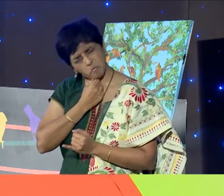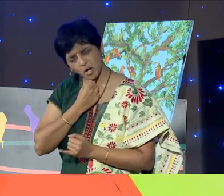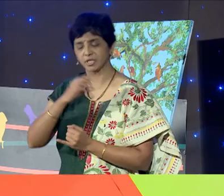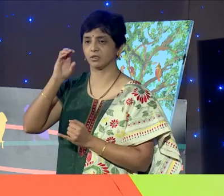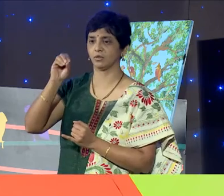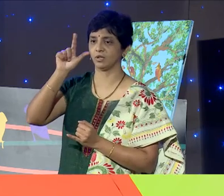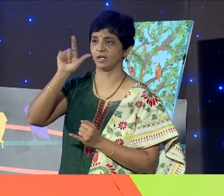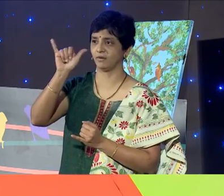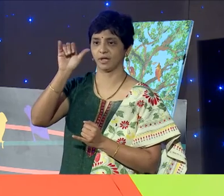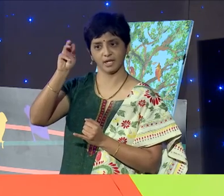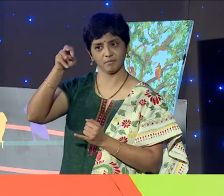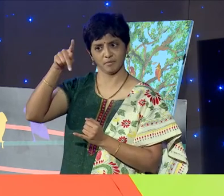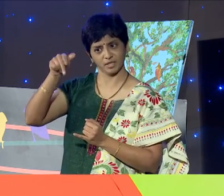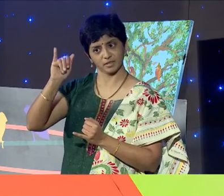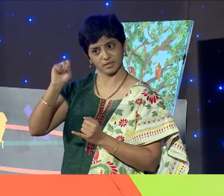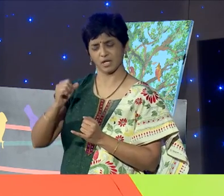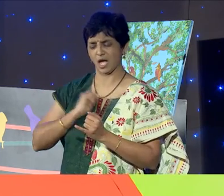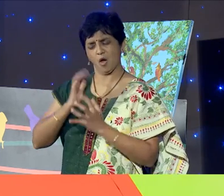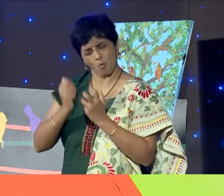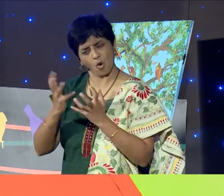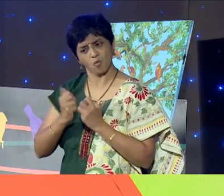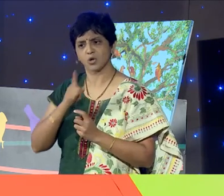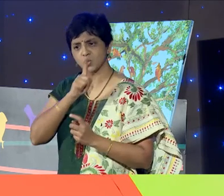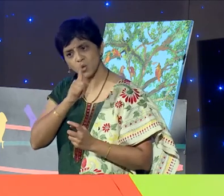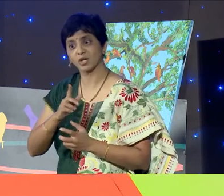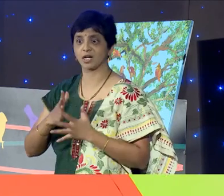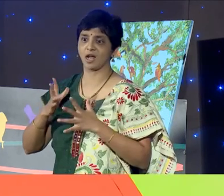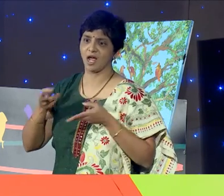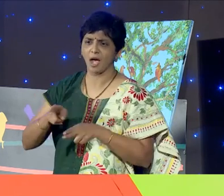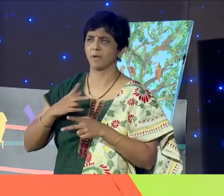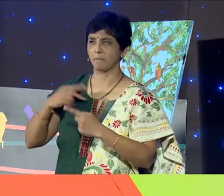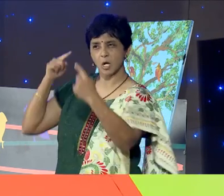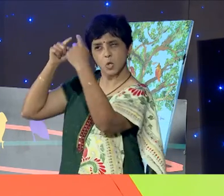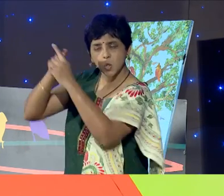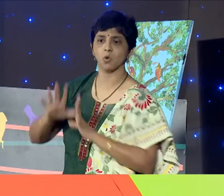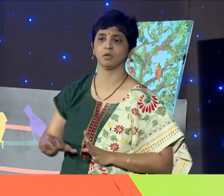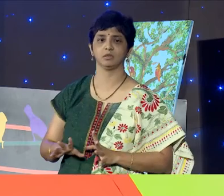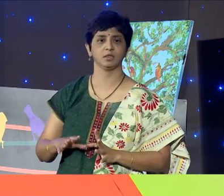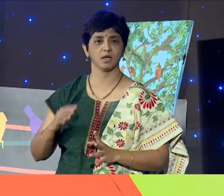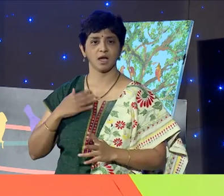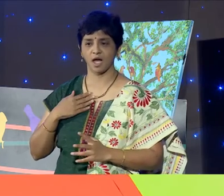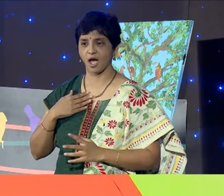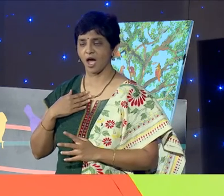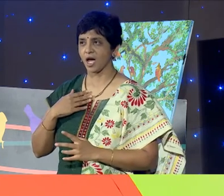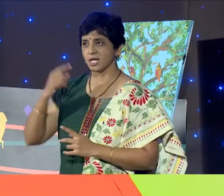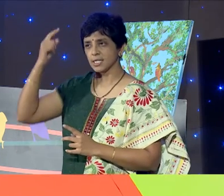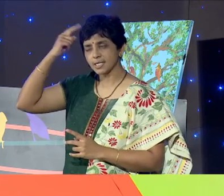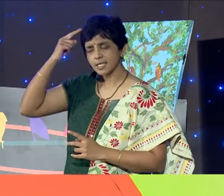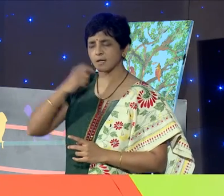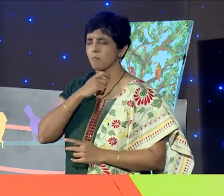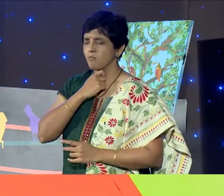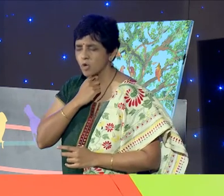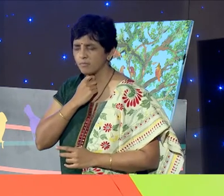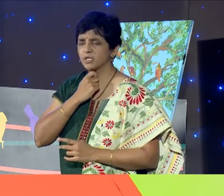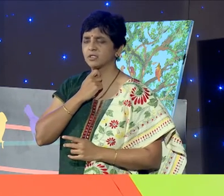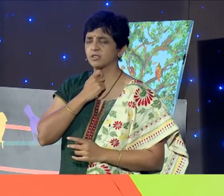पे बड़ा सा मैंने कार्डबोर्ड का एक मेडल काट के रखा हुआ है गोल, उसको दिन में कितनी बार छूता हूँ और अपना जो वादा है उसको मैं